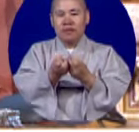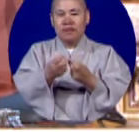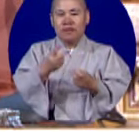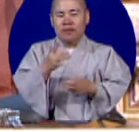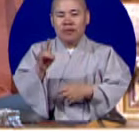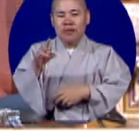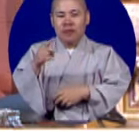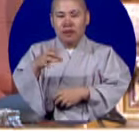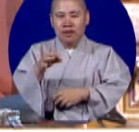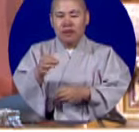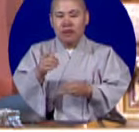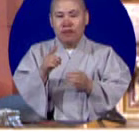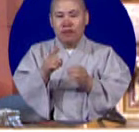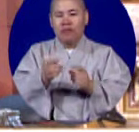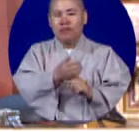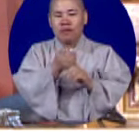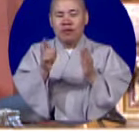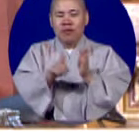대승불교에서는